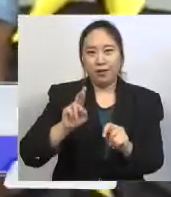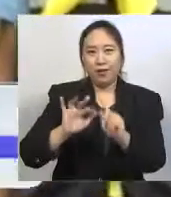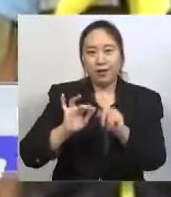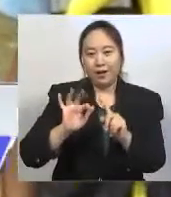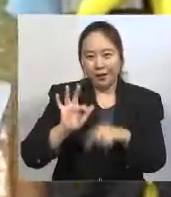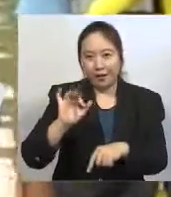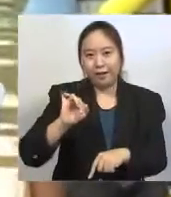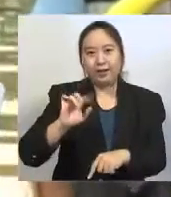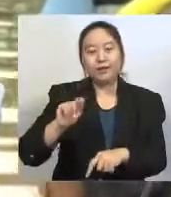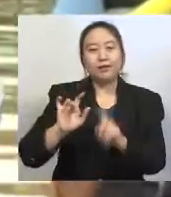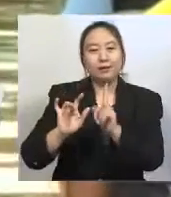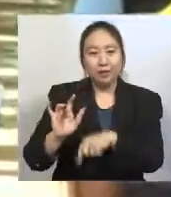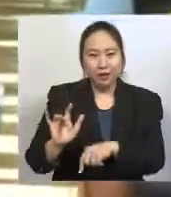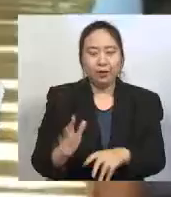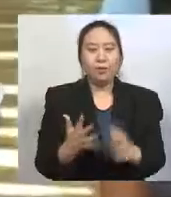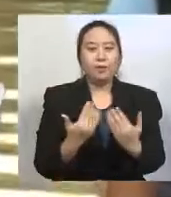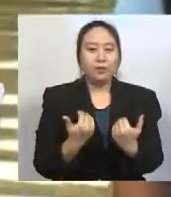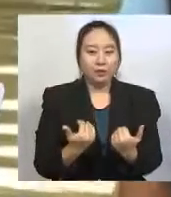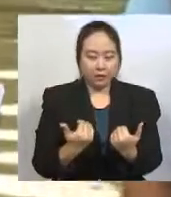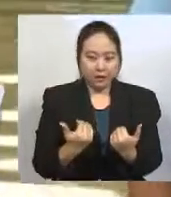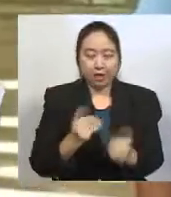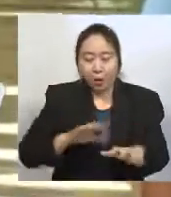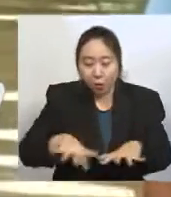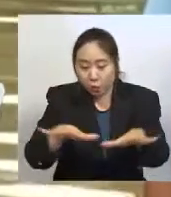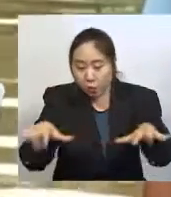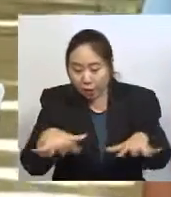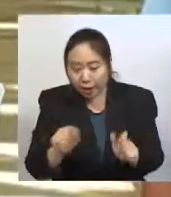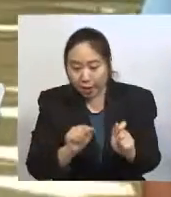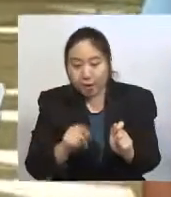ารนะครับรวมถึงสภาพสถานการณ์ทั่วไปทั้งอำเภอพิบูลมังสาหารด้วยนะครับ